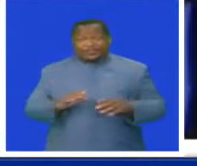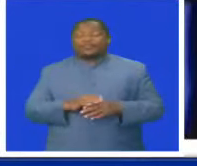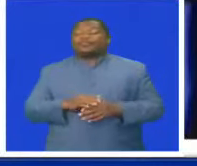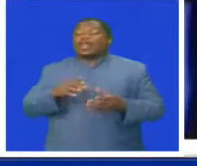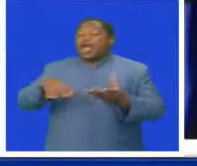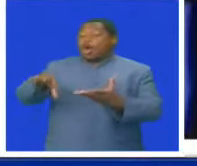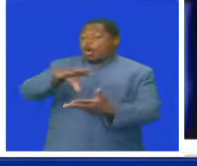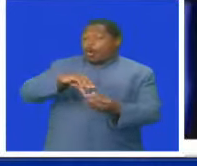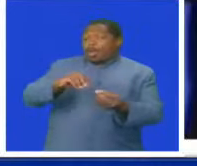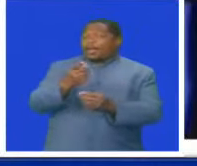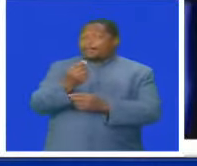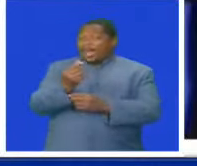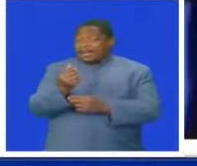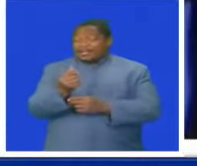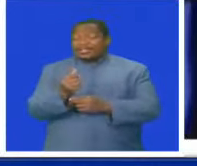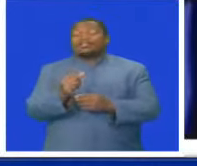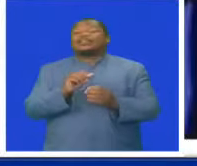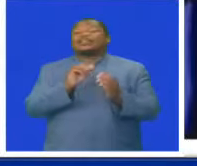ngu